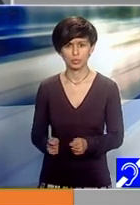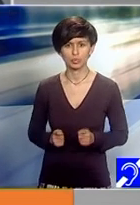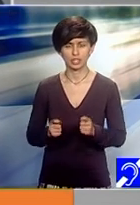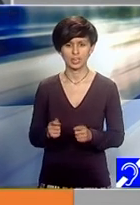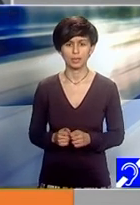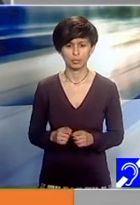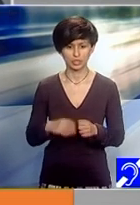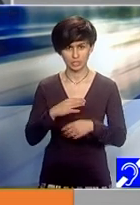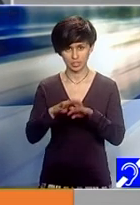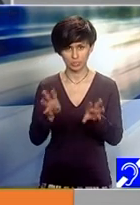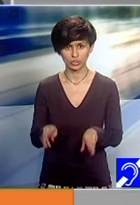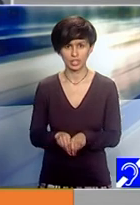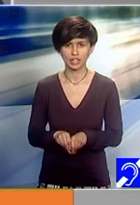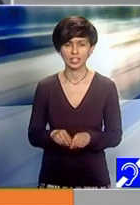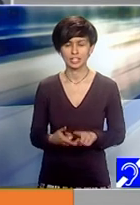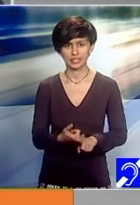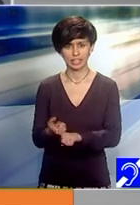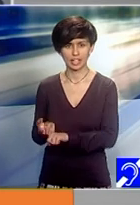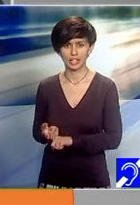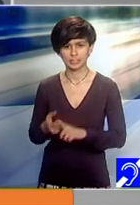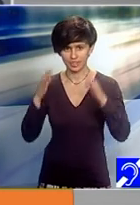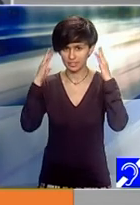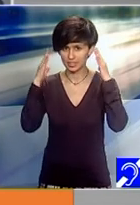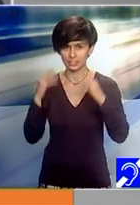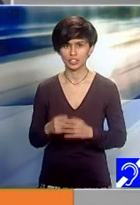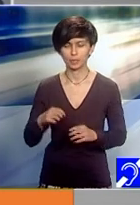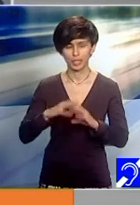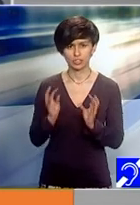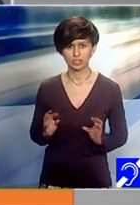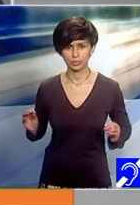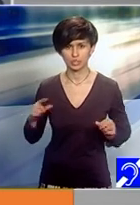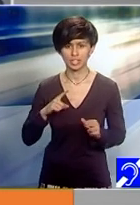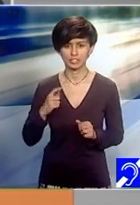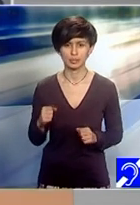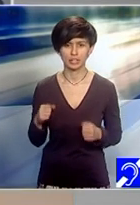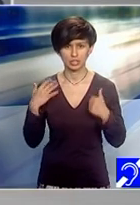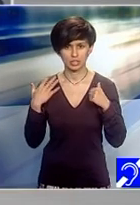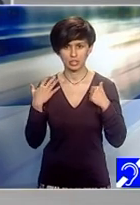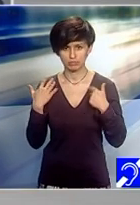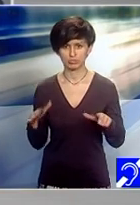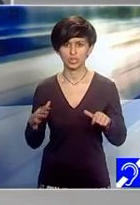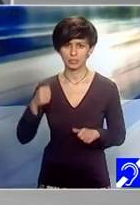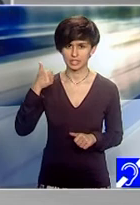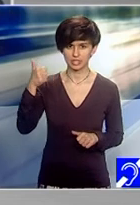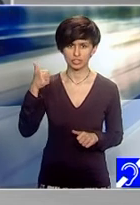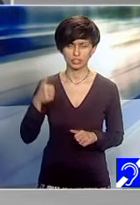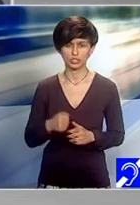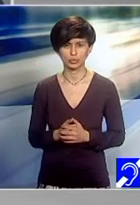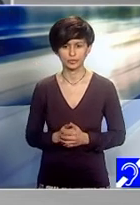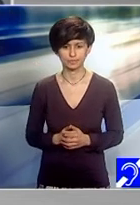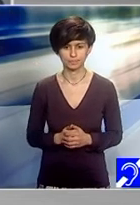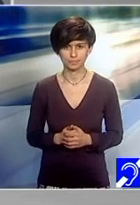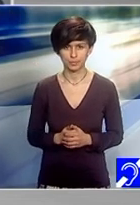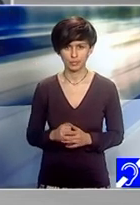locul 71 într-un clasament de vreo 157 de țări, deci undeva pe la mijlocul clasamentului. Pe